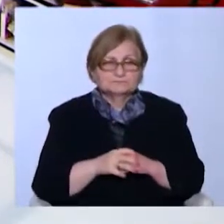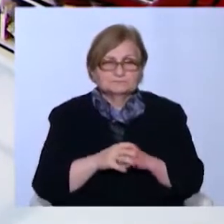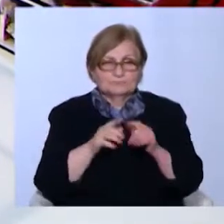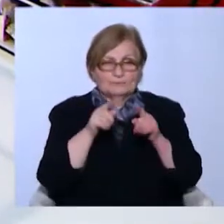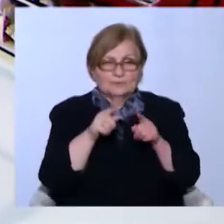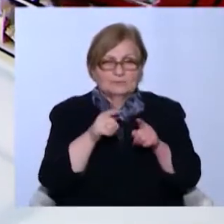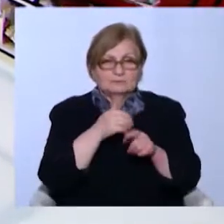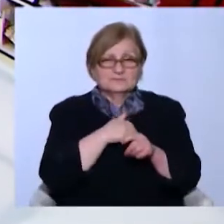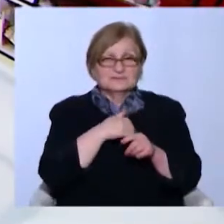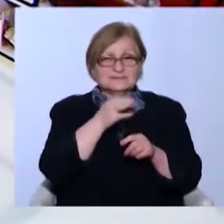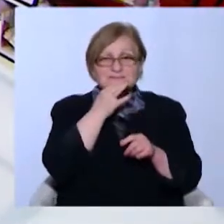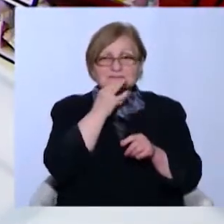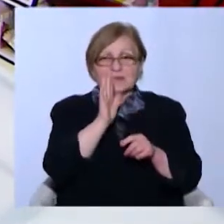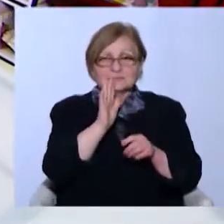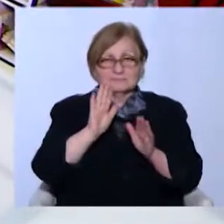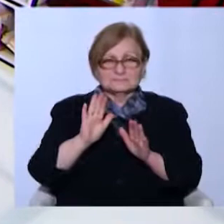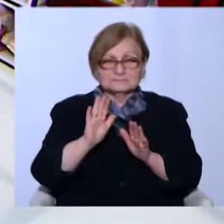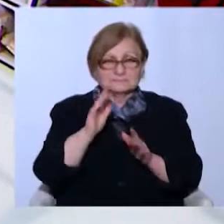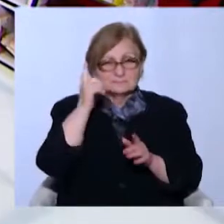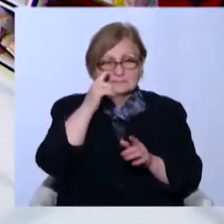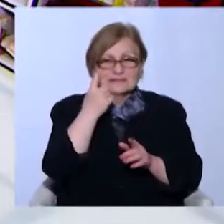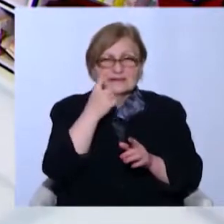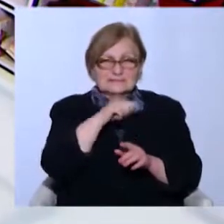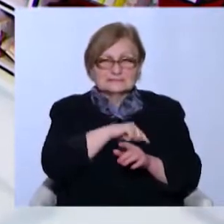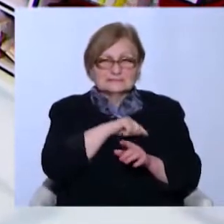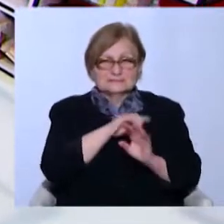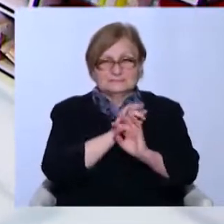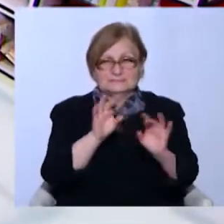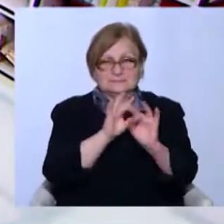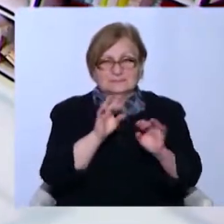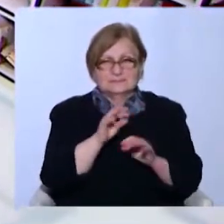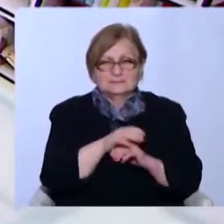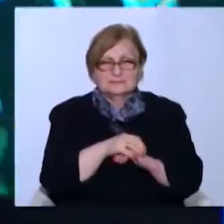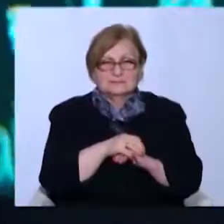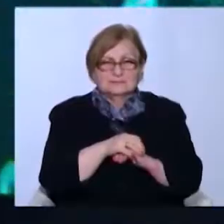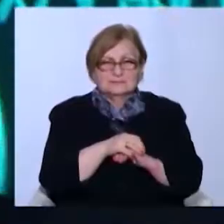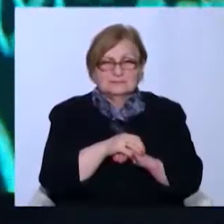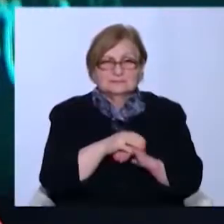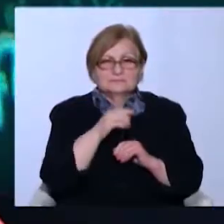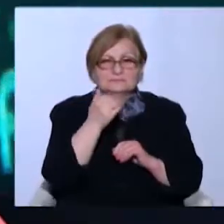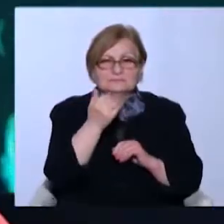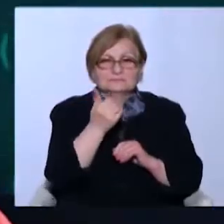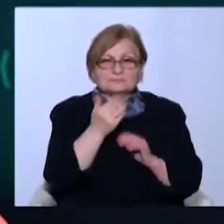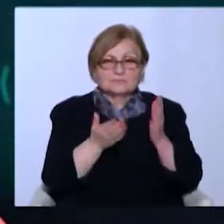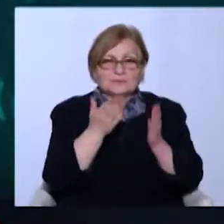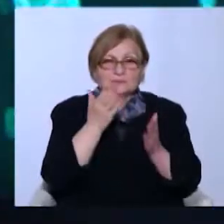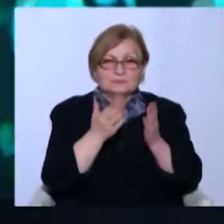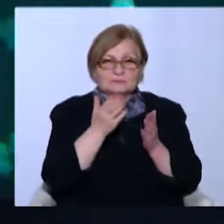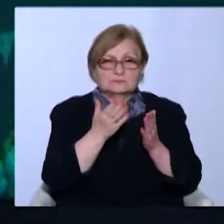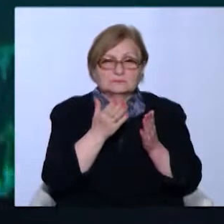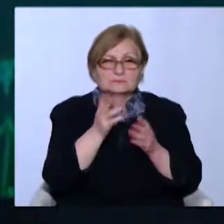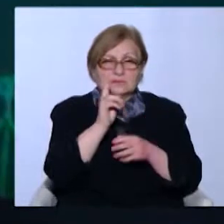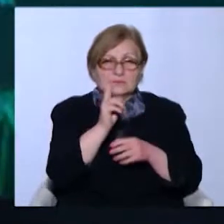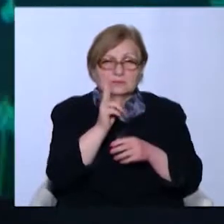აქ მინდა სანამ ამოცანაზე გადავალთ კიდევ ერთი თვისება შეგახსენოთ წრფივი ფუნქციების, რომ თუ